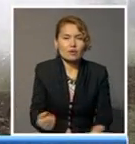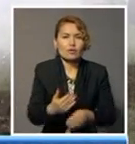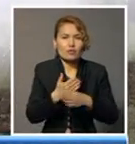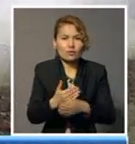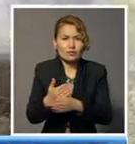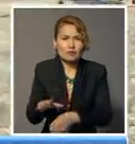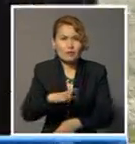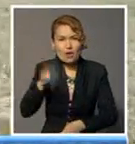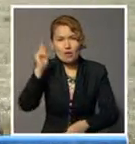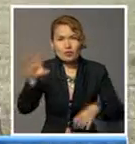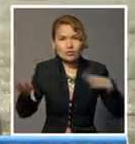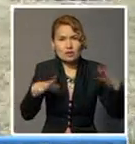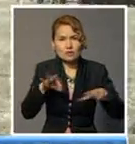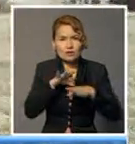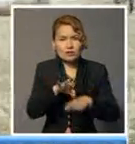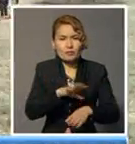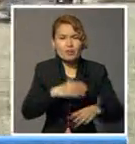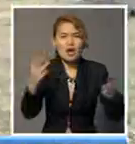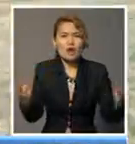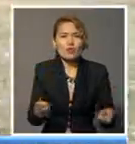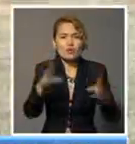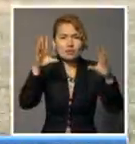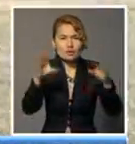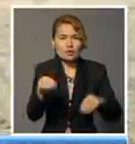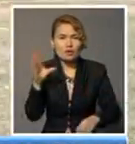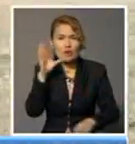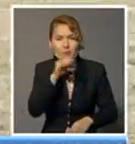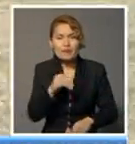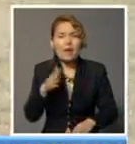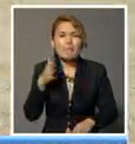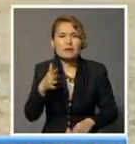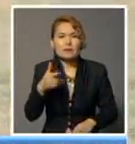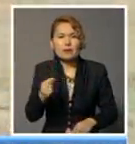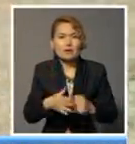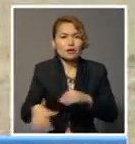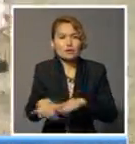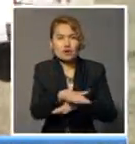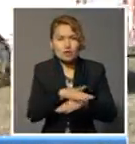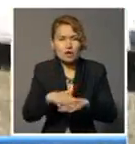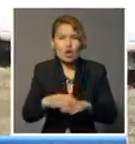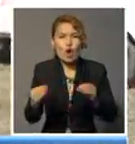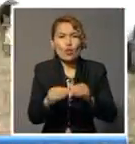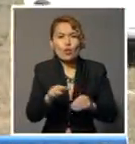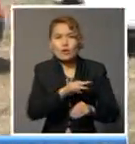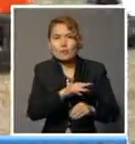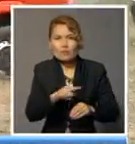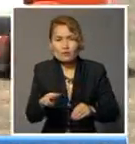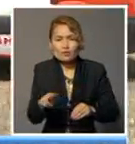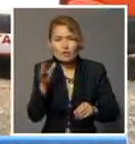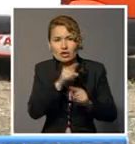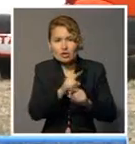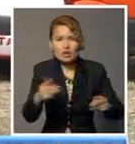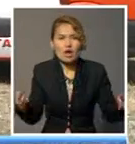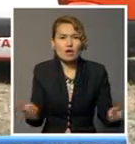бір шыңдап алды. Өрт сөндірілді. 5000 шаршы метр аумақты қамтыған жалын бар жоғы 10 минуттың ішінде толық